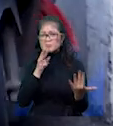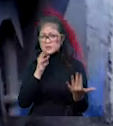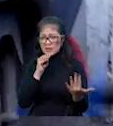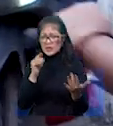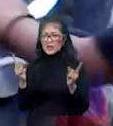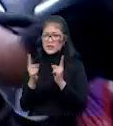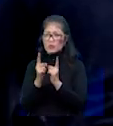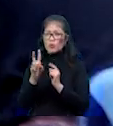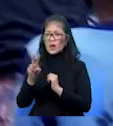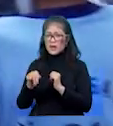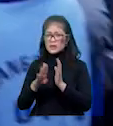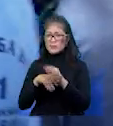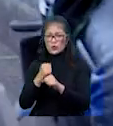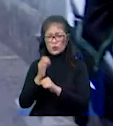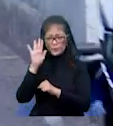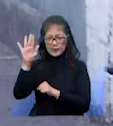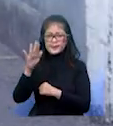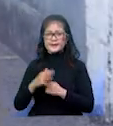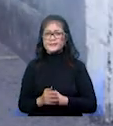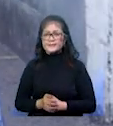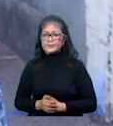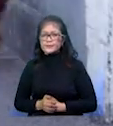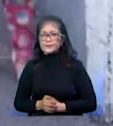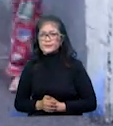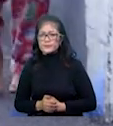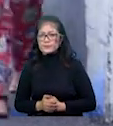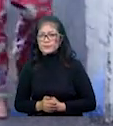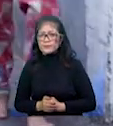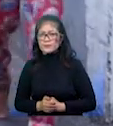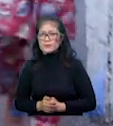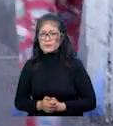beserta Jur kamera Muhammad Faisal dan juga ada amatoni pabrik undur diri sampai bertemu pekan depan